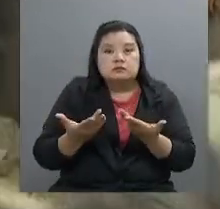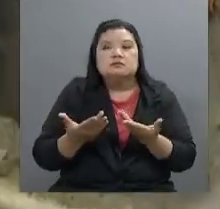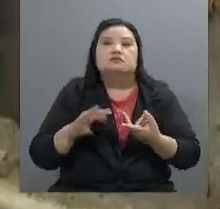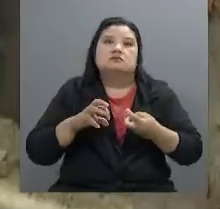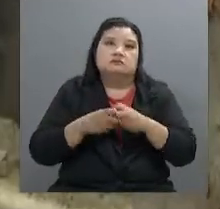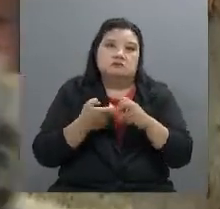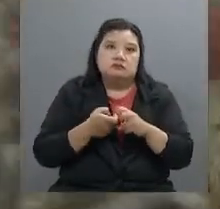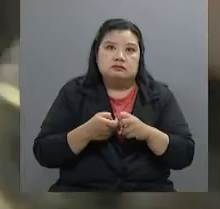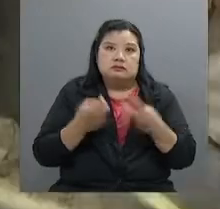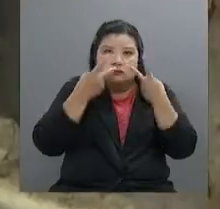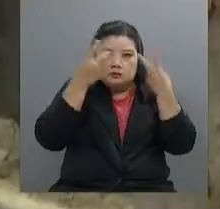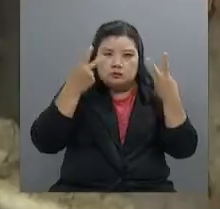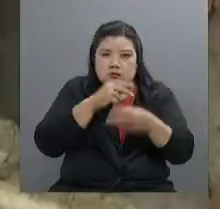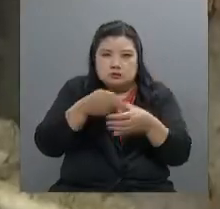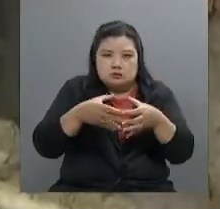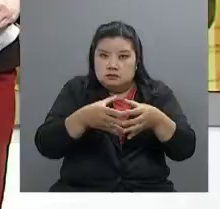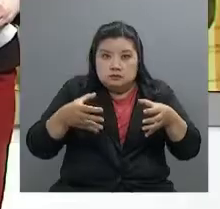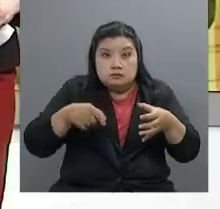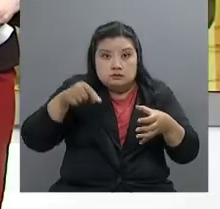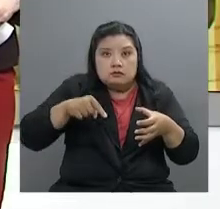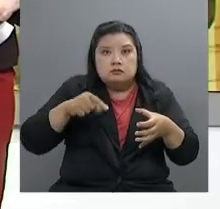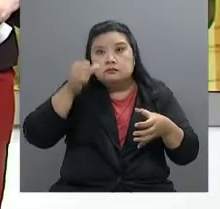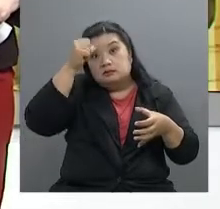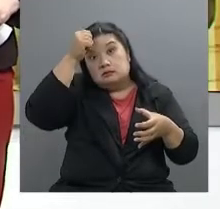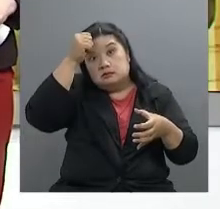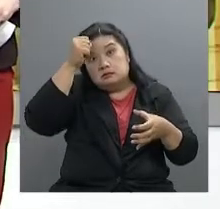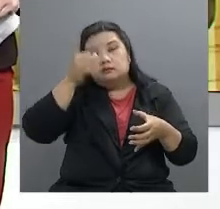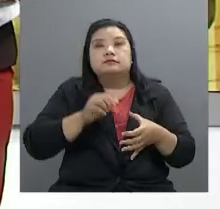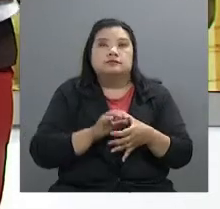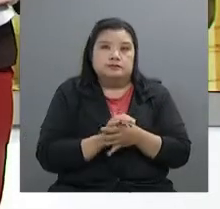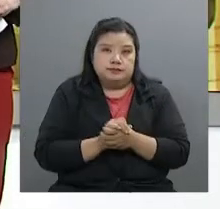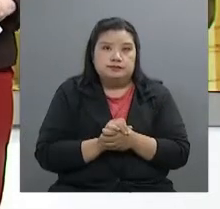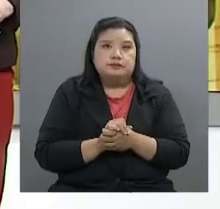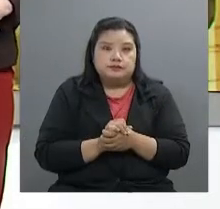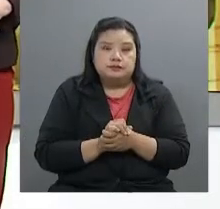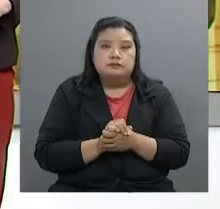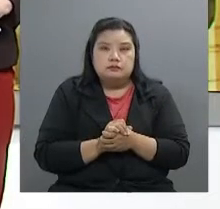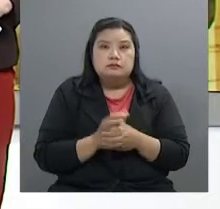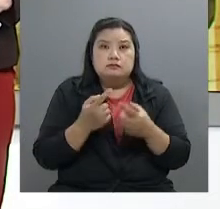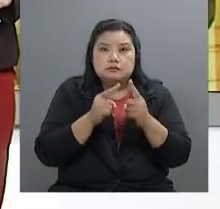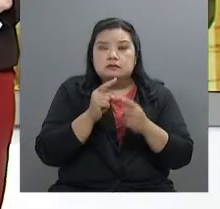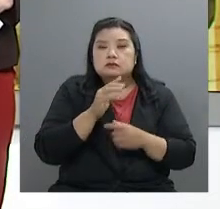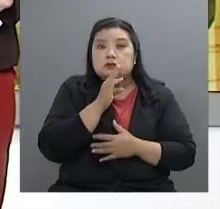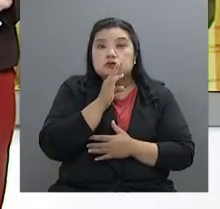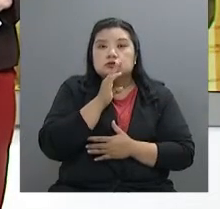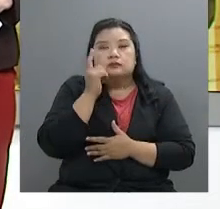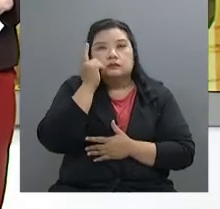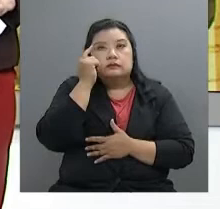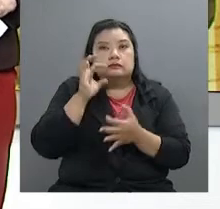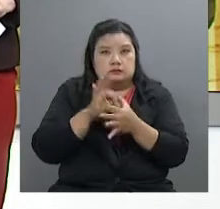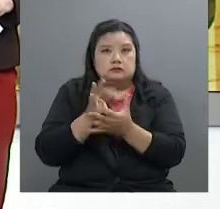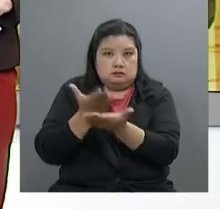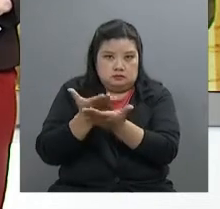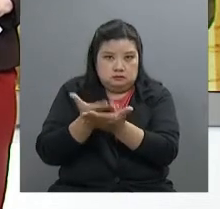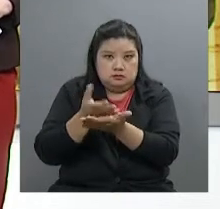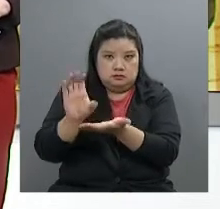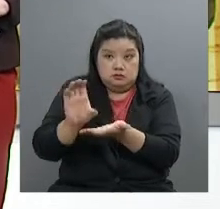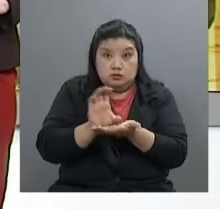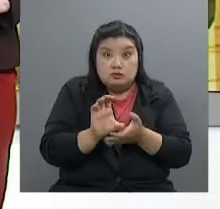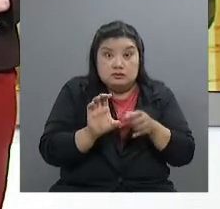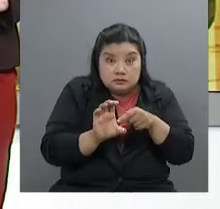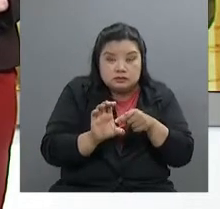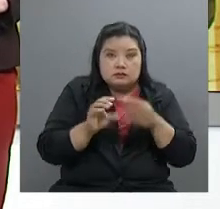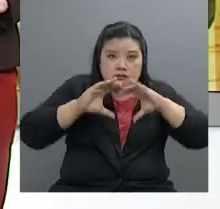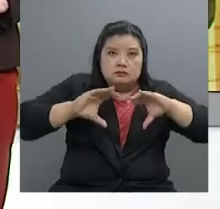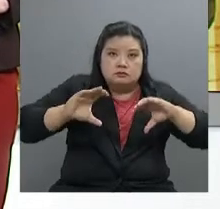พุ่งสูงหรือไม่ค่ะแต่ถ้าหากว่ามองในแง่งบประมาณที่รัฐบาลอินเดียจะต้องจ่ายทั้ง